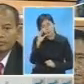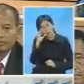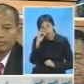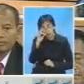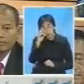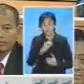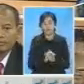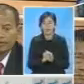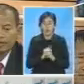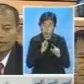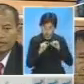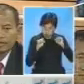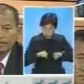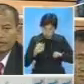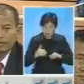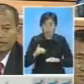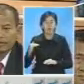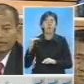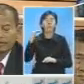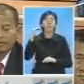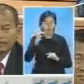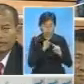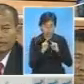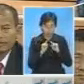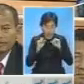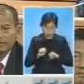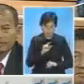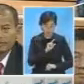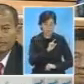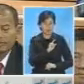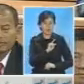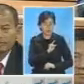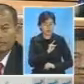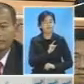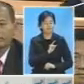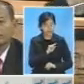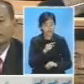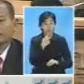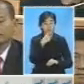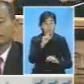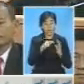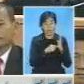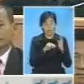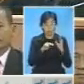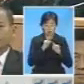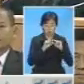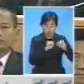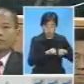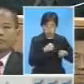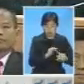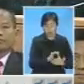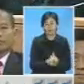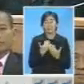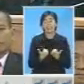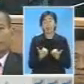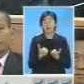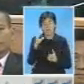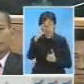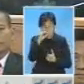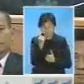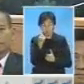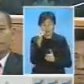คำรับปากของผู้ใหญ่ที่มีความรับผิดชอบกับบ้านเมืองในฝั่งปากเกร็ดแต่ในตอนนี้เขาไม่ท